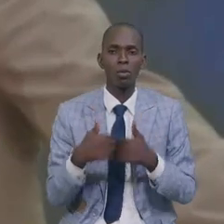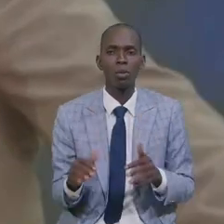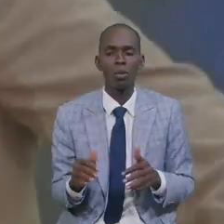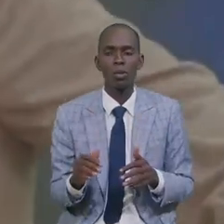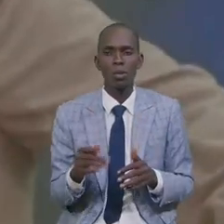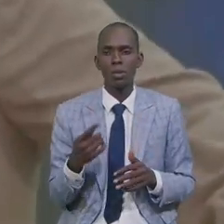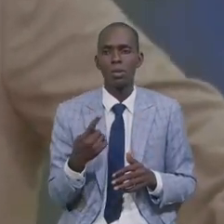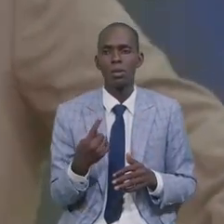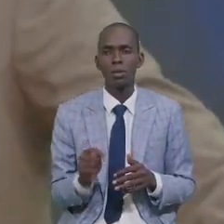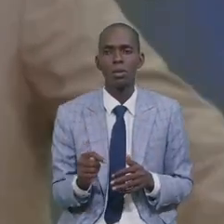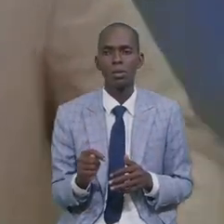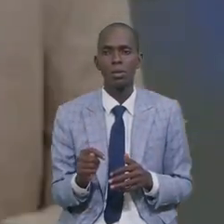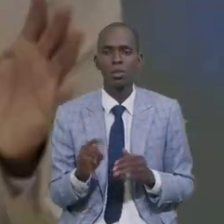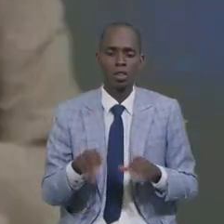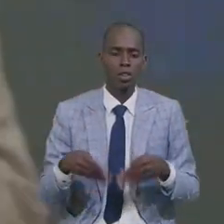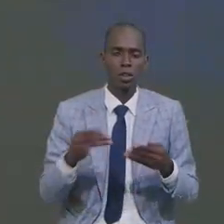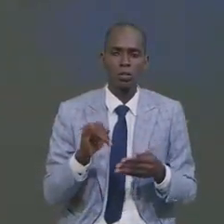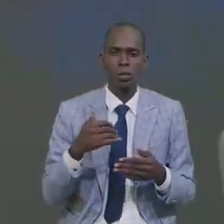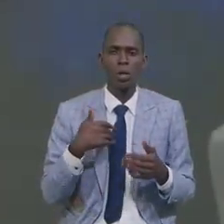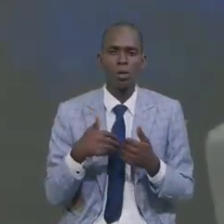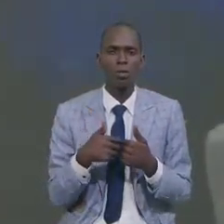perdu, le service que tu as perdu,